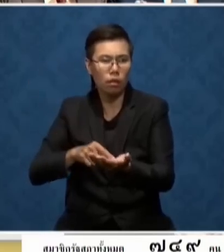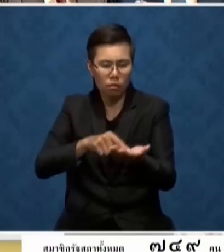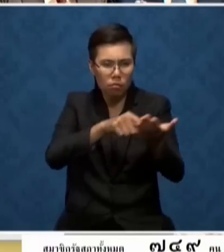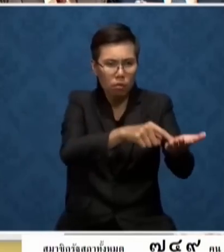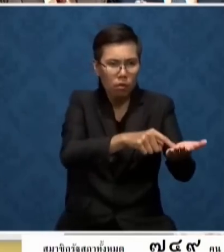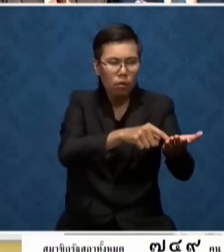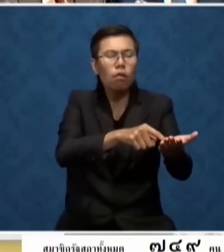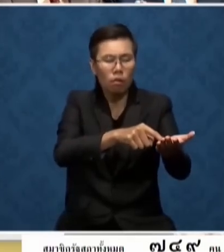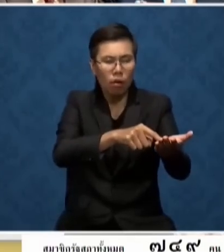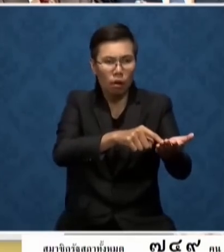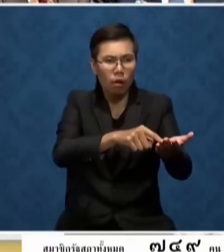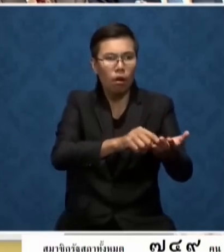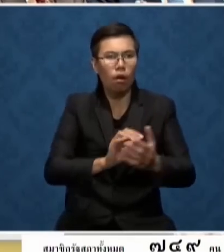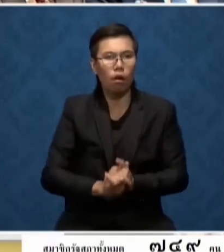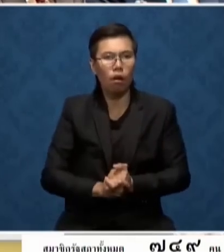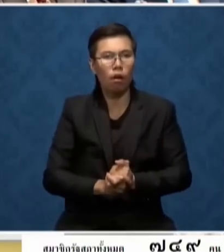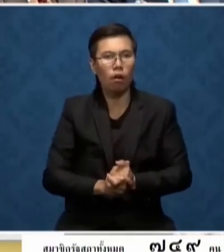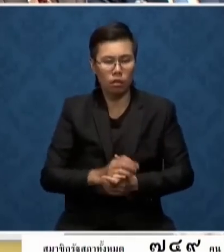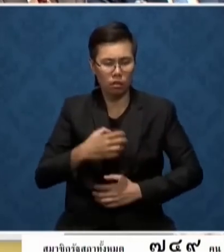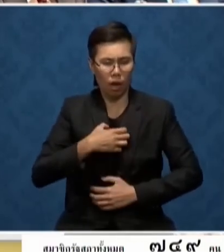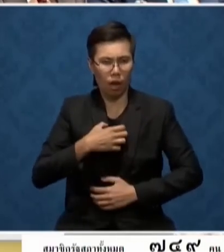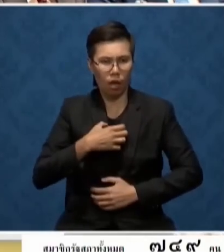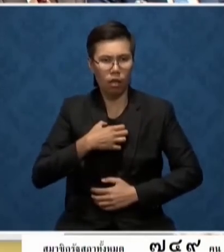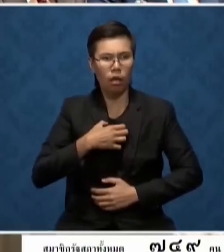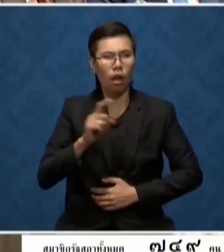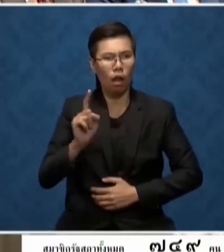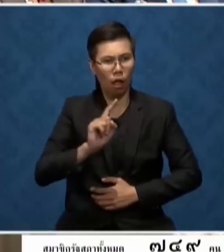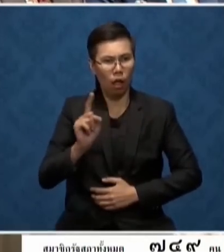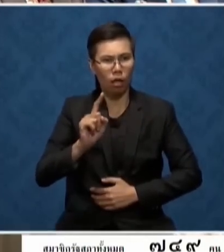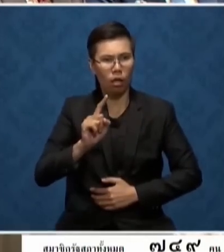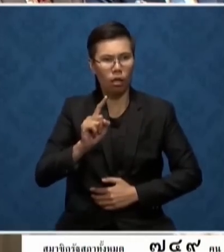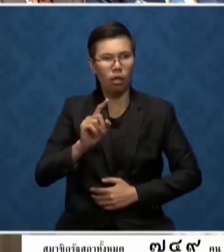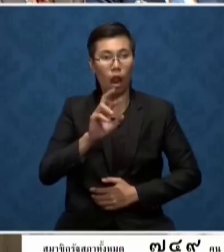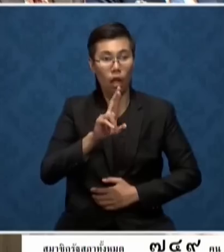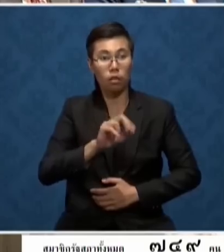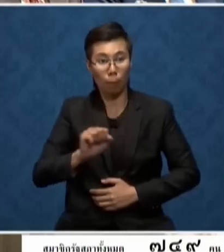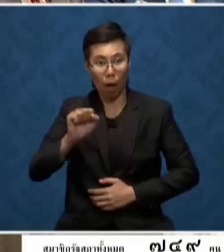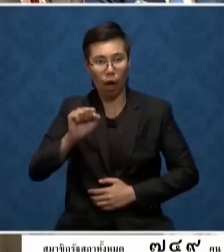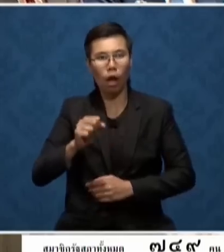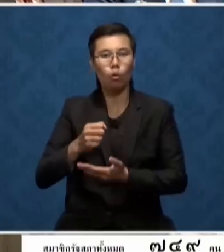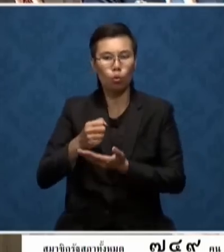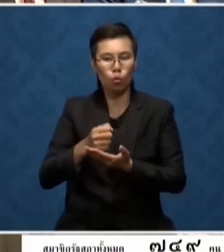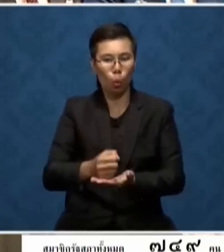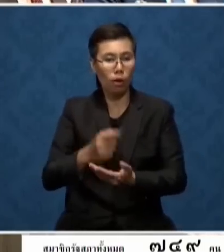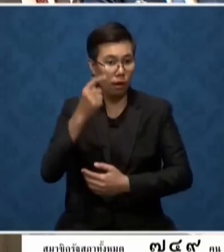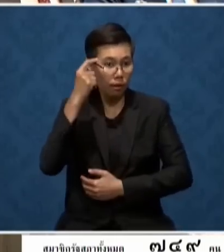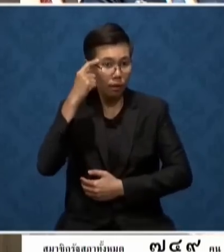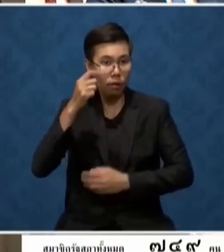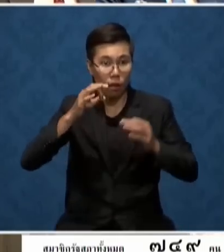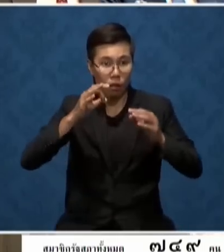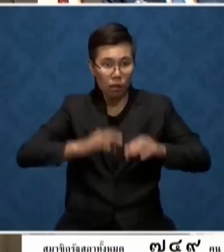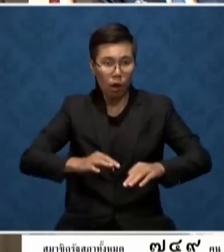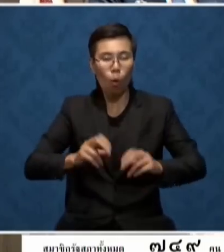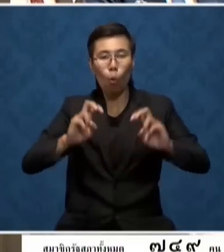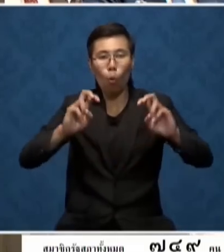เพื่อที่จะออกจากปมปัญหาซึ่งเราอาจจะต้องใช้รัฐสภาแห่งนี้ในการตัดสินเนี่ยคือใช้ข้อ 150